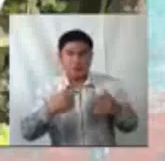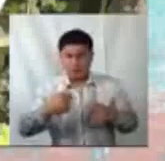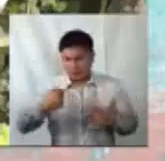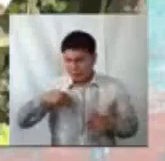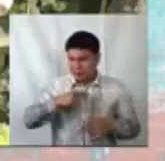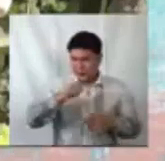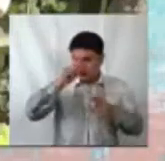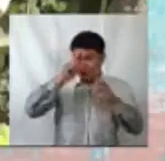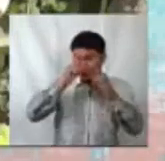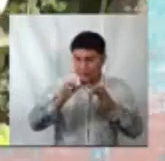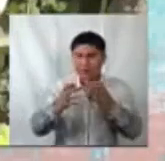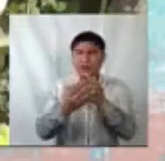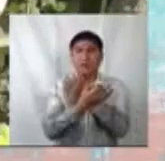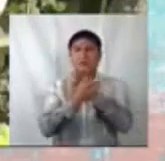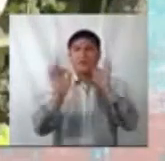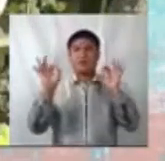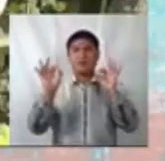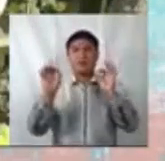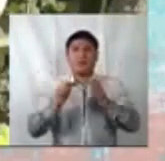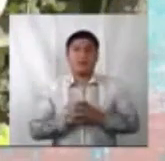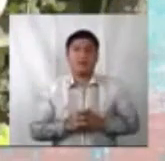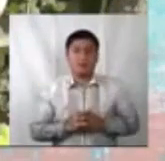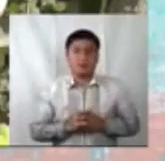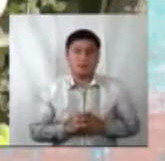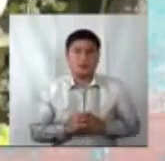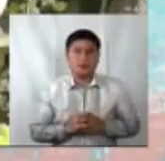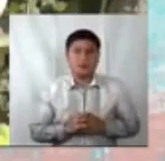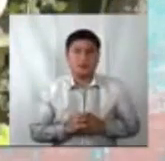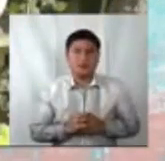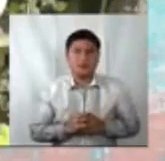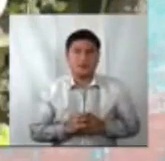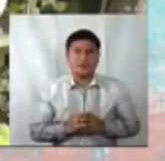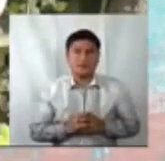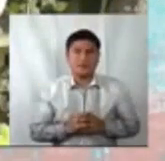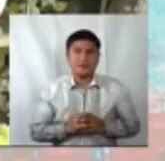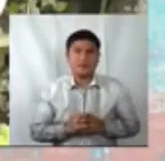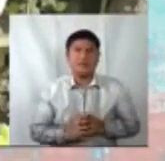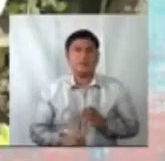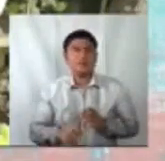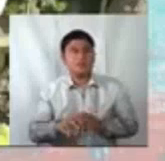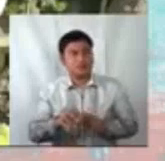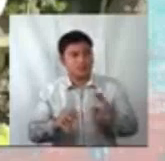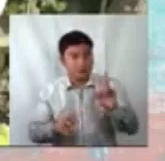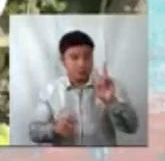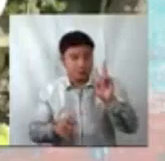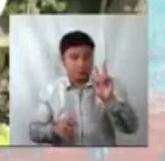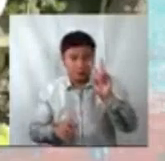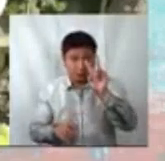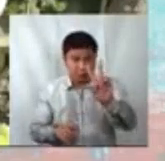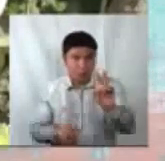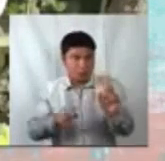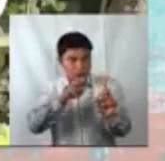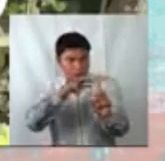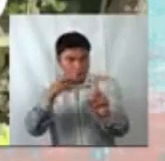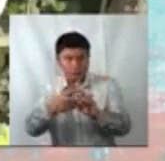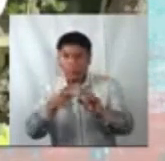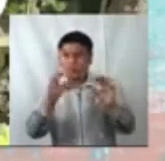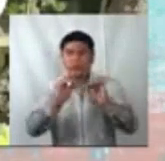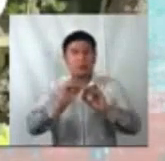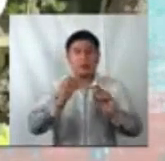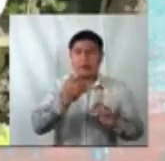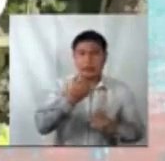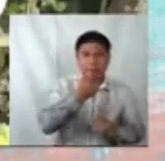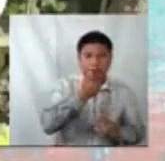we are free. Diba? Yeah. Yun po yun. So, two perspectives. Wala pong tama o mali.